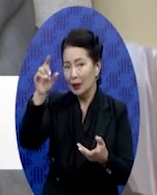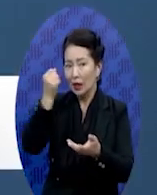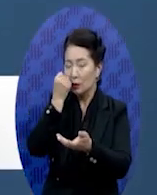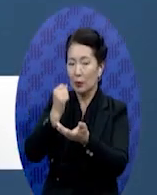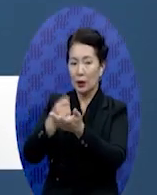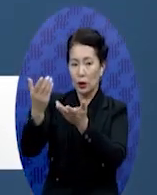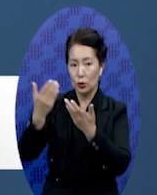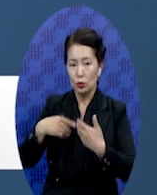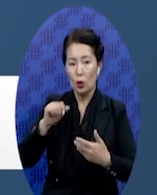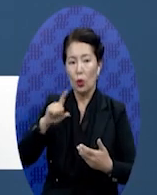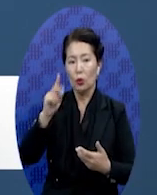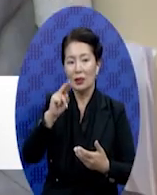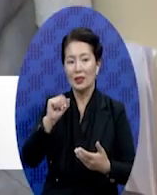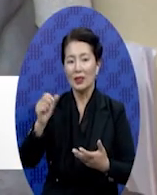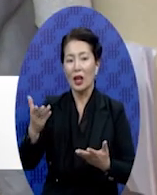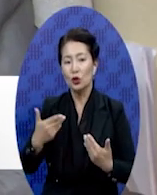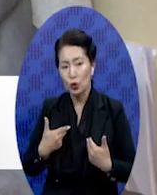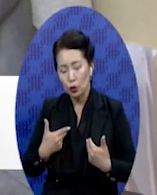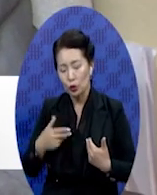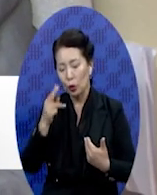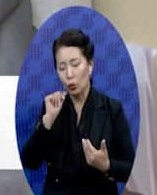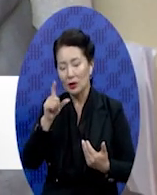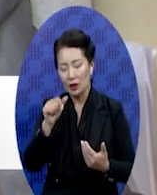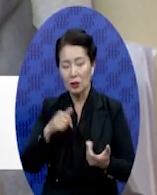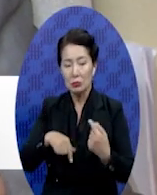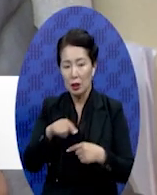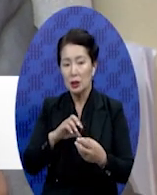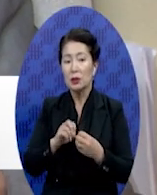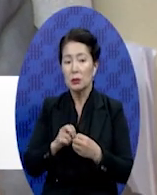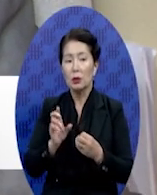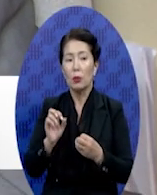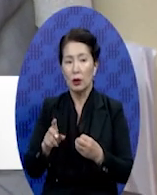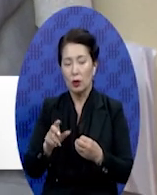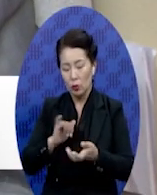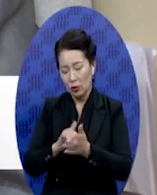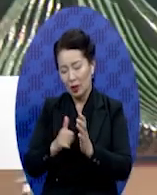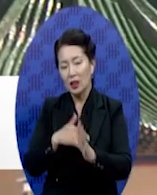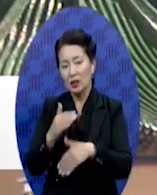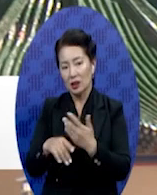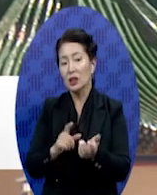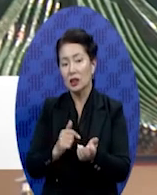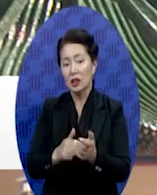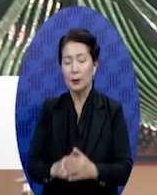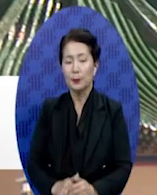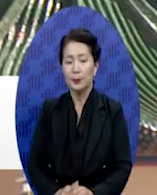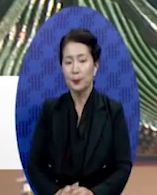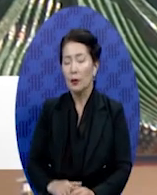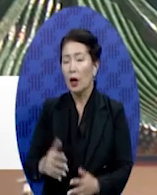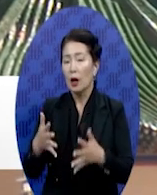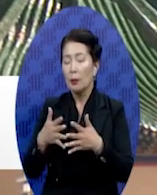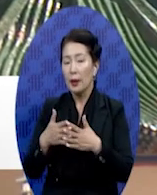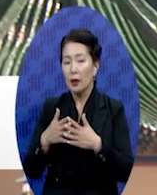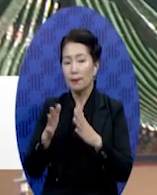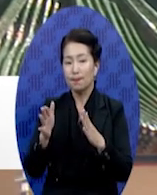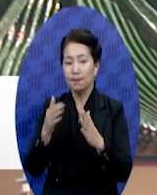баталгаажуулсан тийм үнэт цаас л гаргаад. Тэр энэ механизмыг л одоо яг утгаар нь хэрэгжүүлэх хэрэгтэй. Орон сууцаар